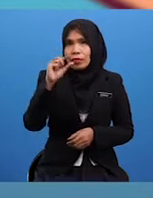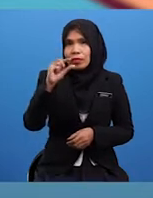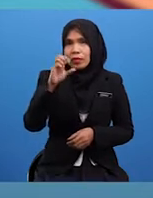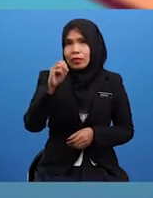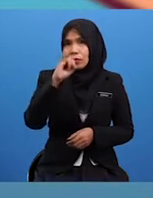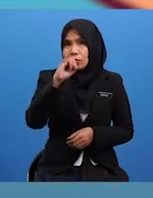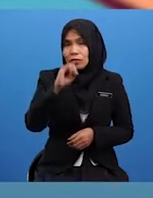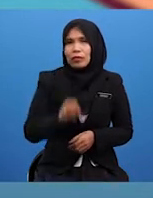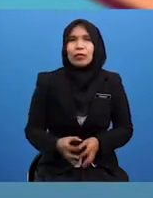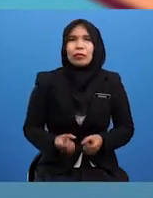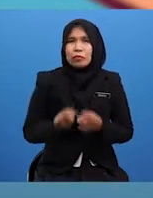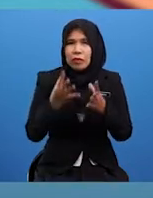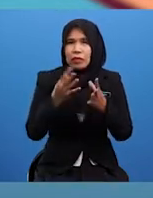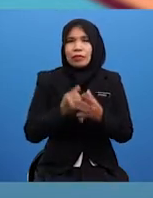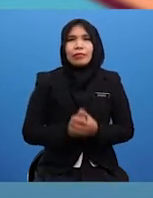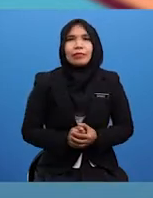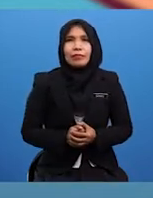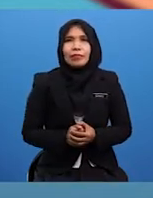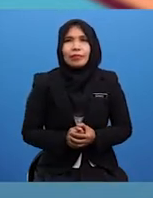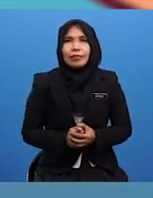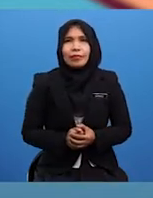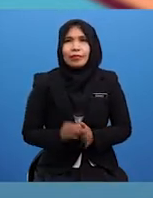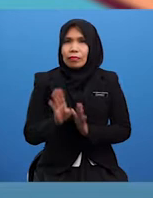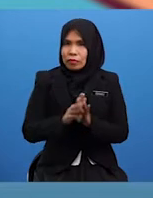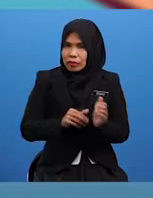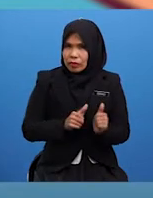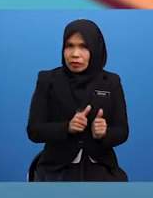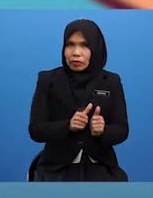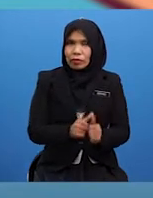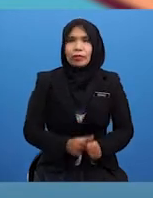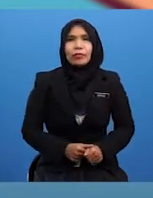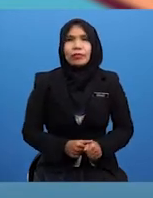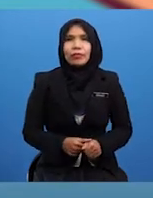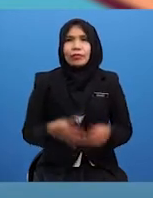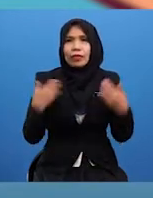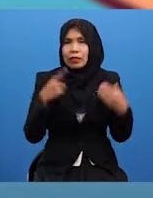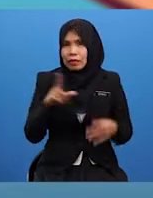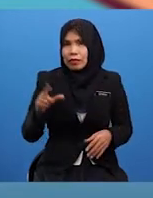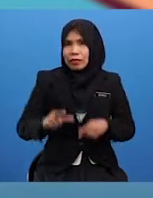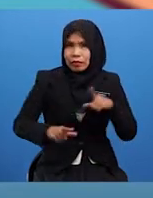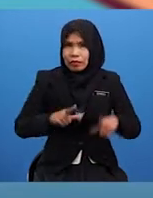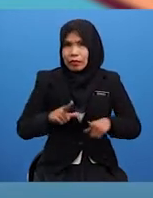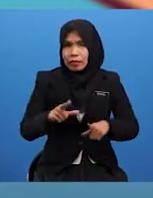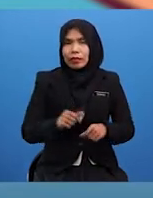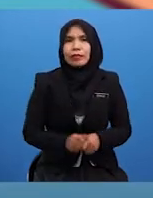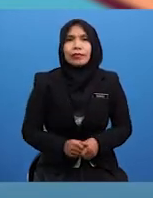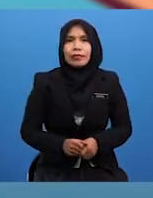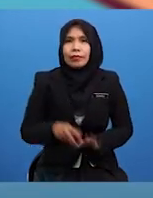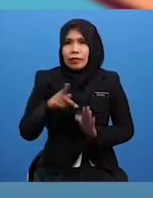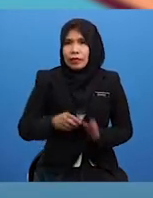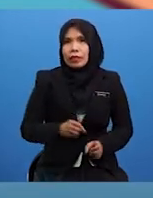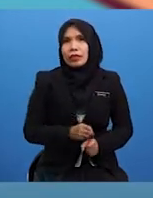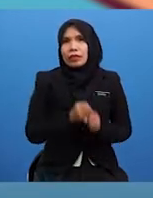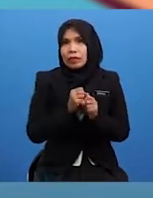palam suis. Jadi, berikut merupakan langkah-langkah keselamatan yang patut kita amalkan